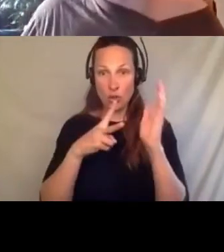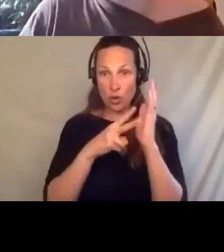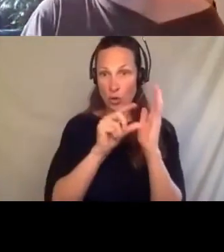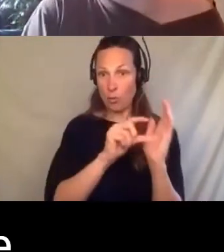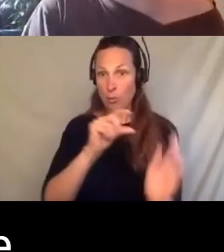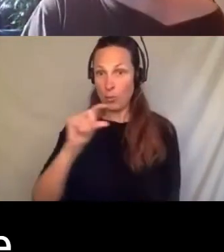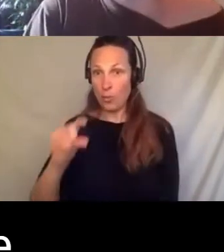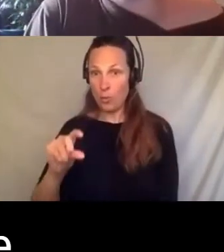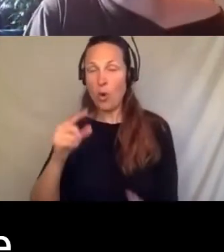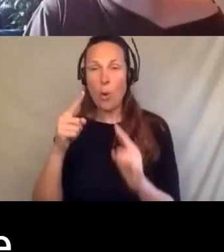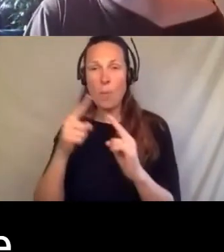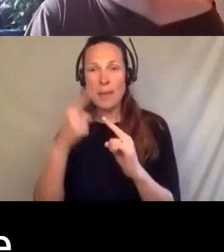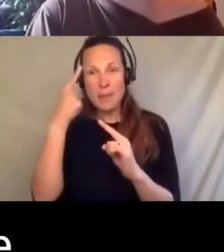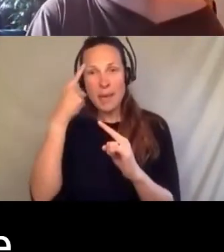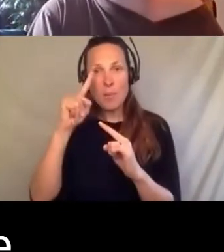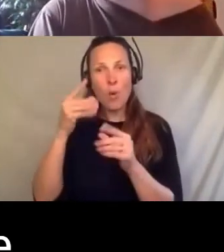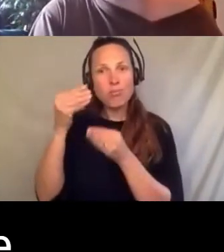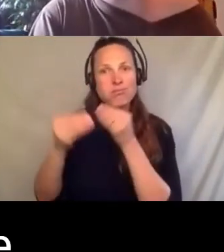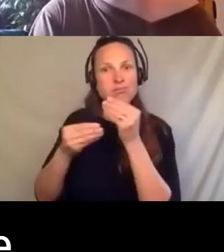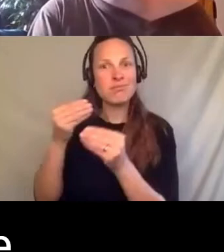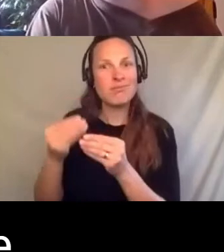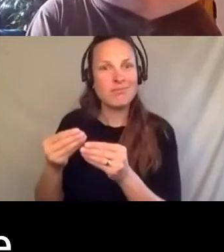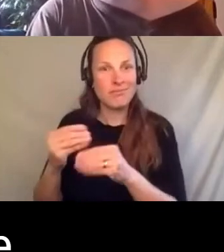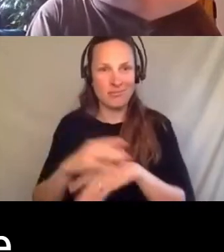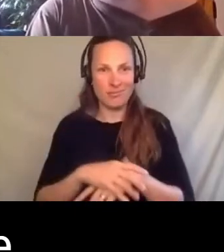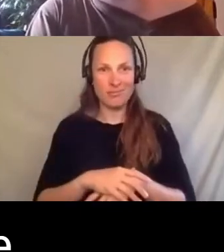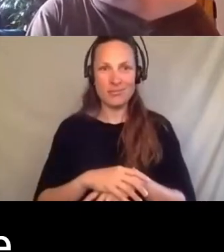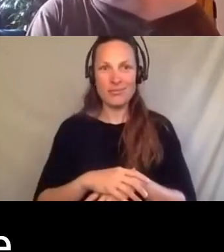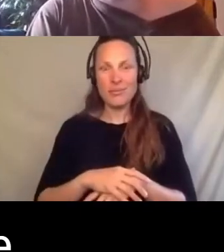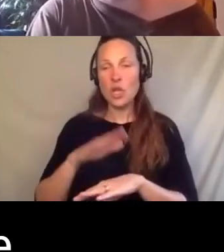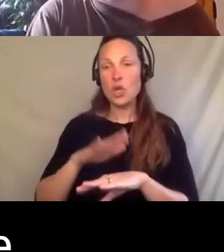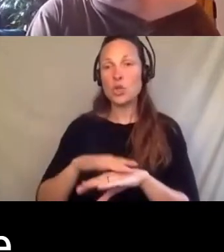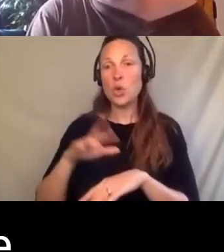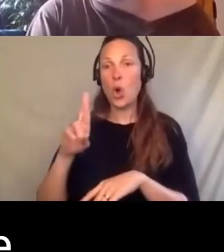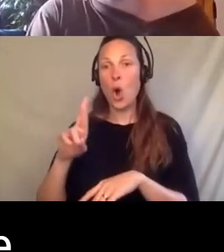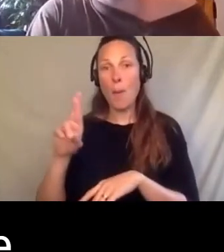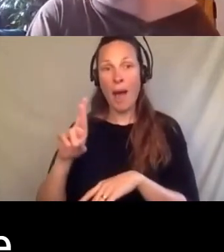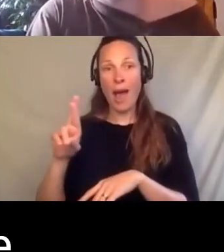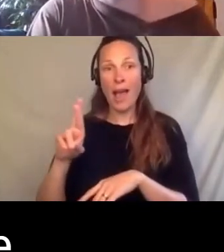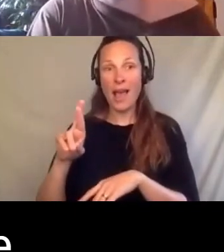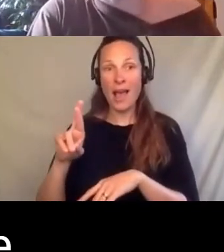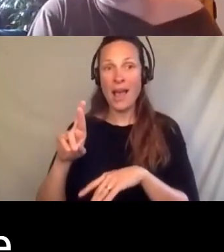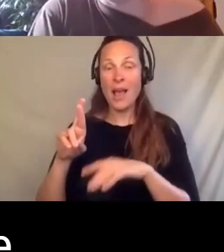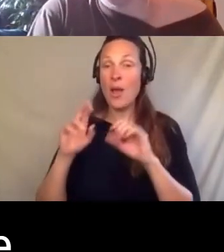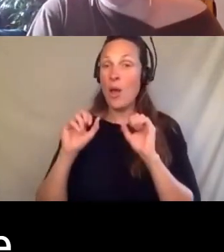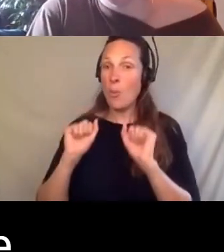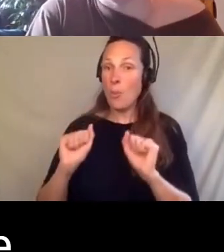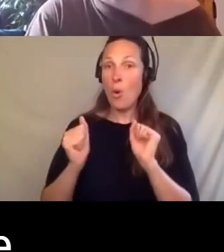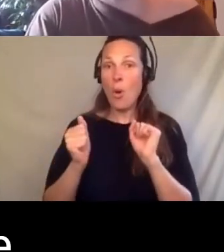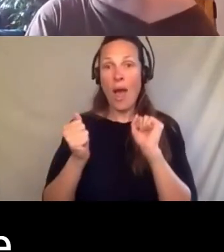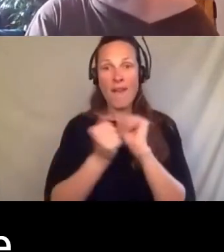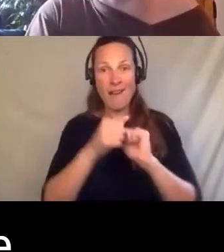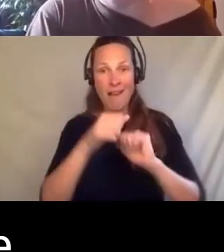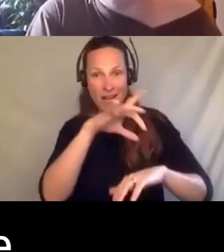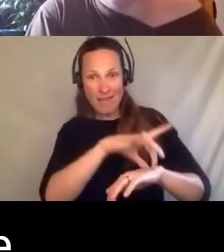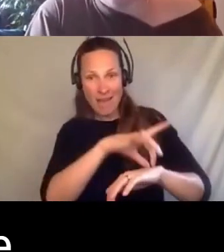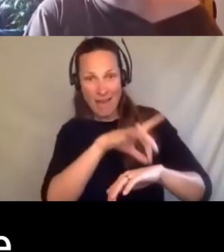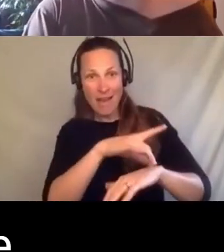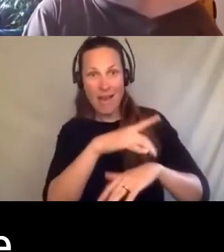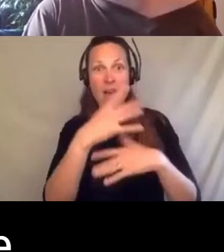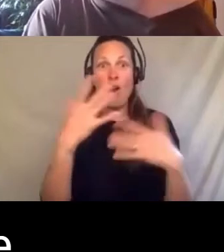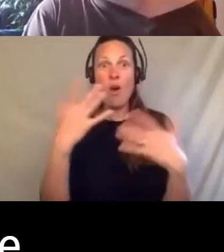reproduire des plantes. Alors, pour le romarin, on peut le faire dans du terreau, on peut le faire dans